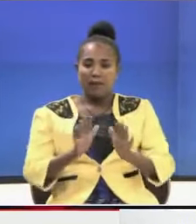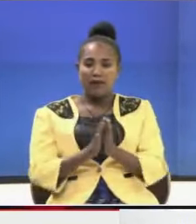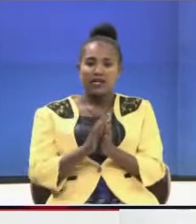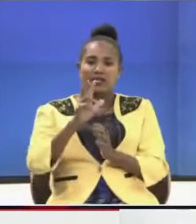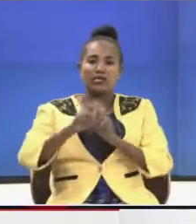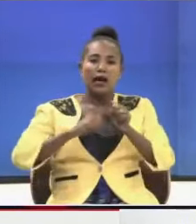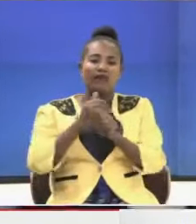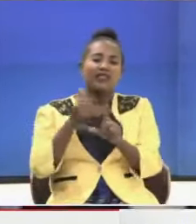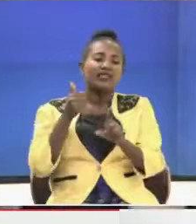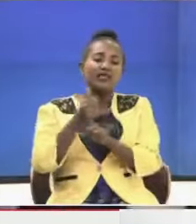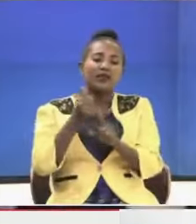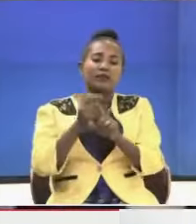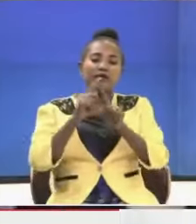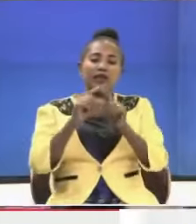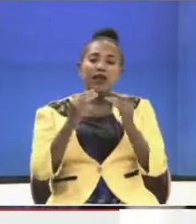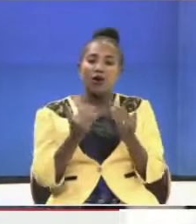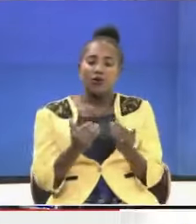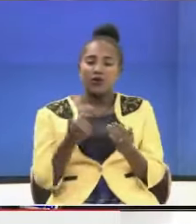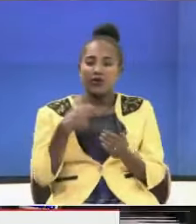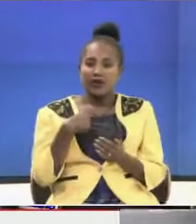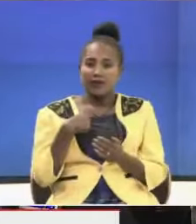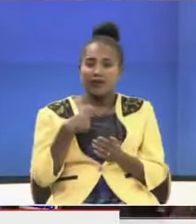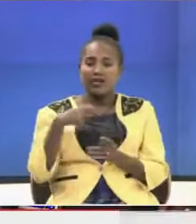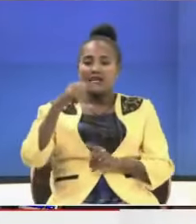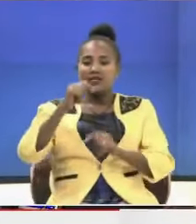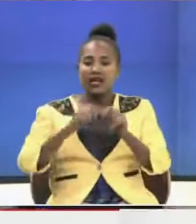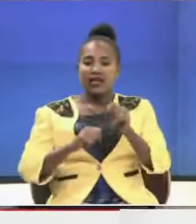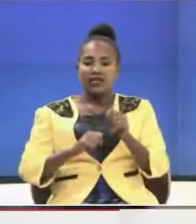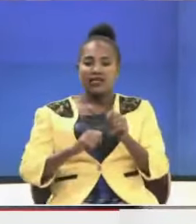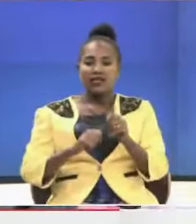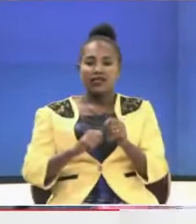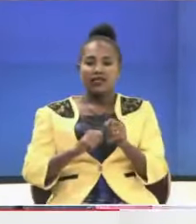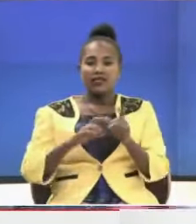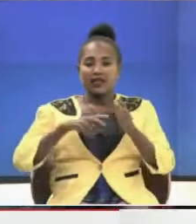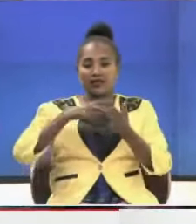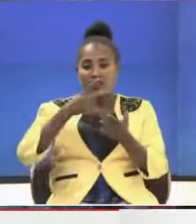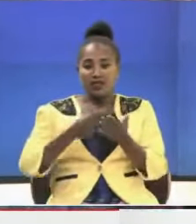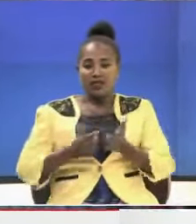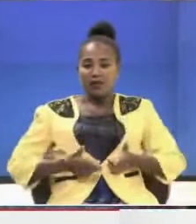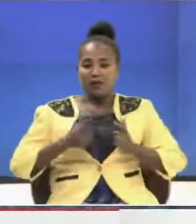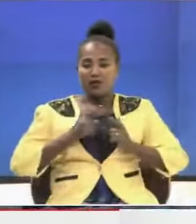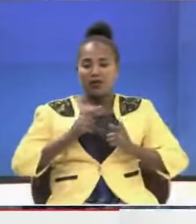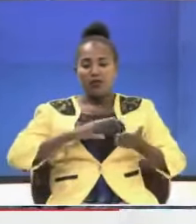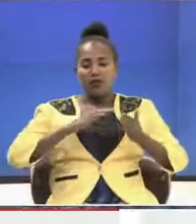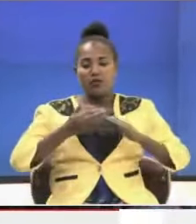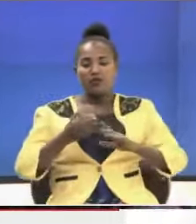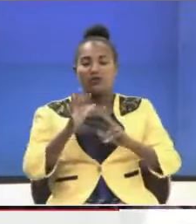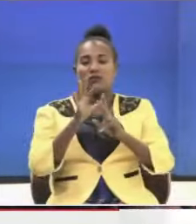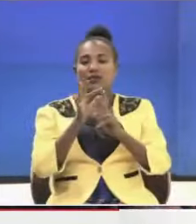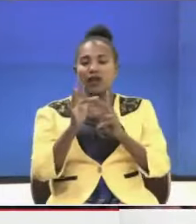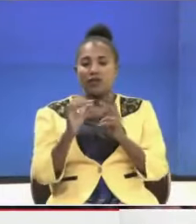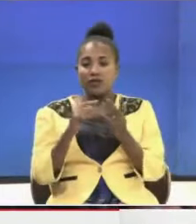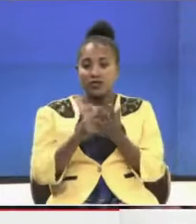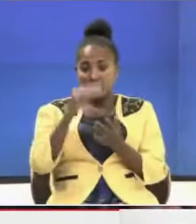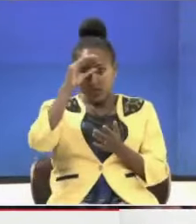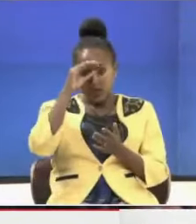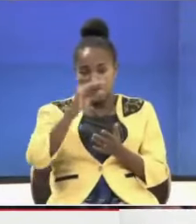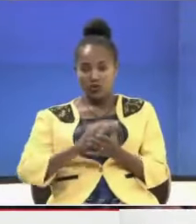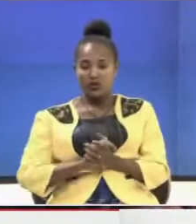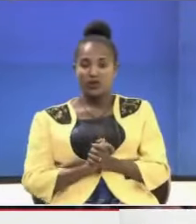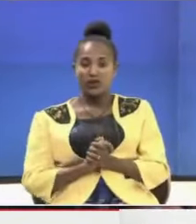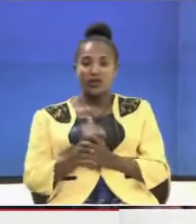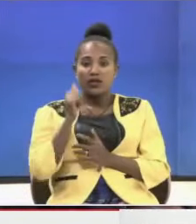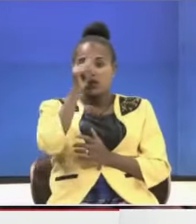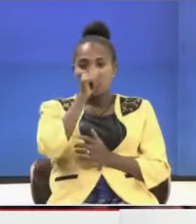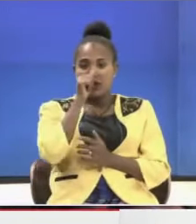ዓመት ታግለነዋል። በተለይ አሁን እኔ ታሪክ እያረከስን ከመኖር ሞትን እንመርጣለሁ። እነዚህ ሰዎች